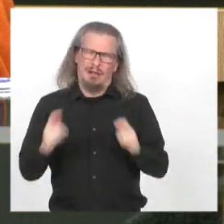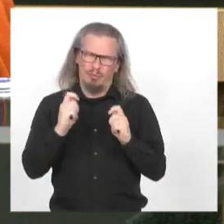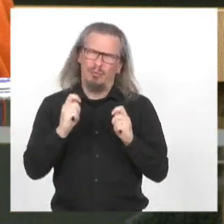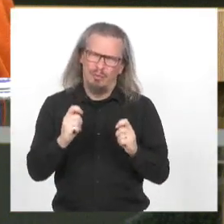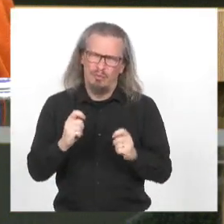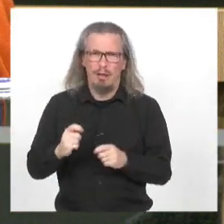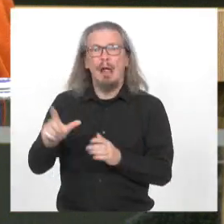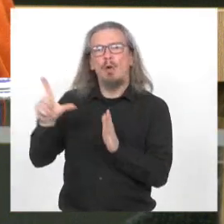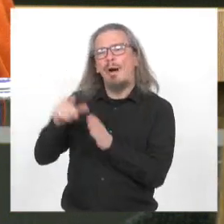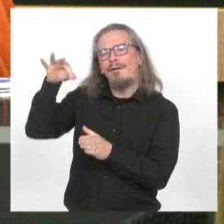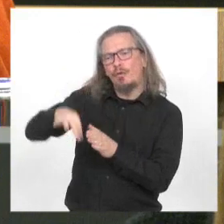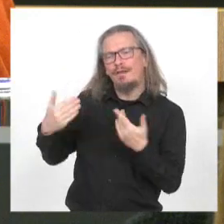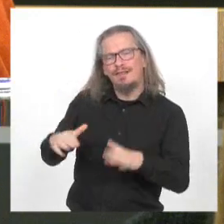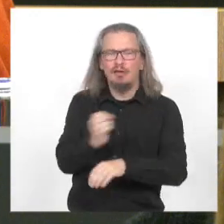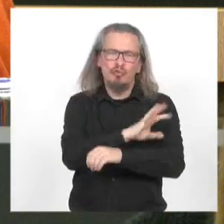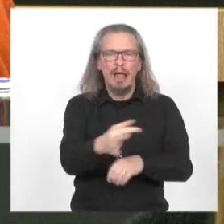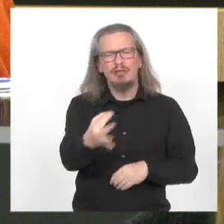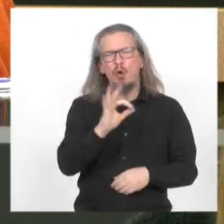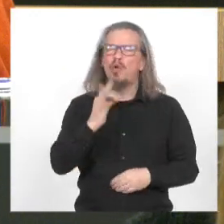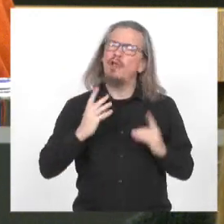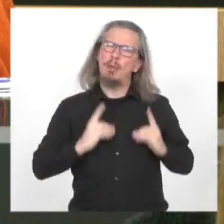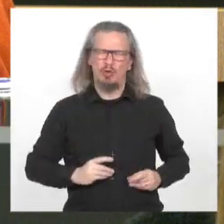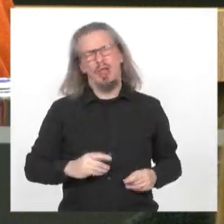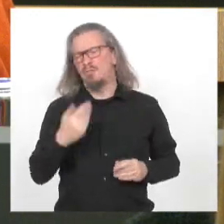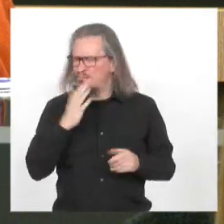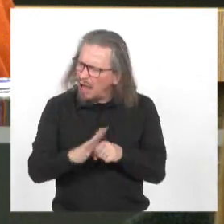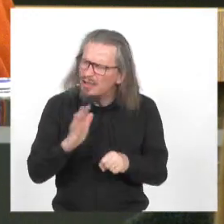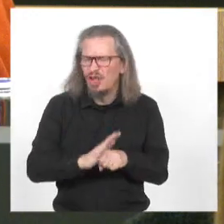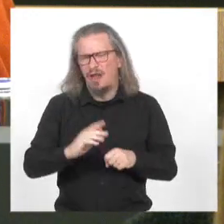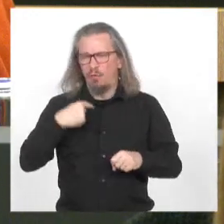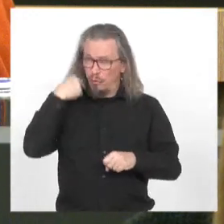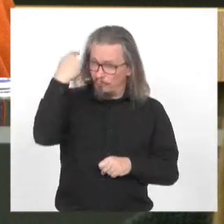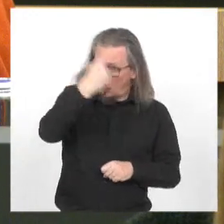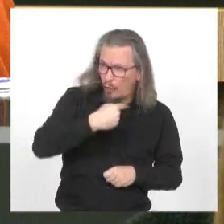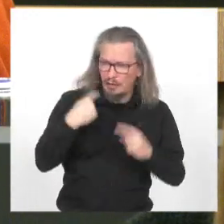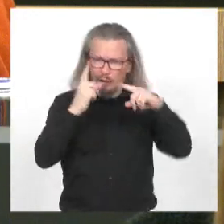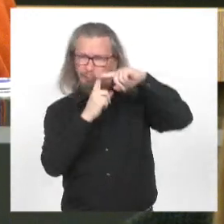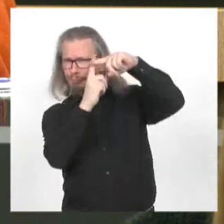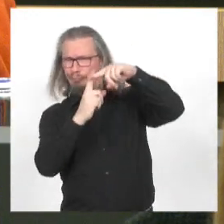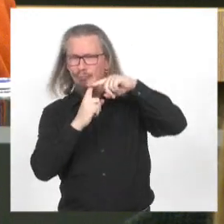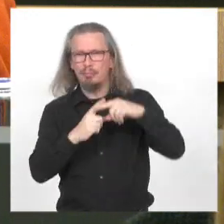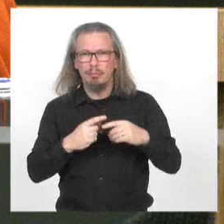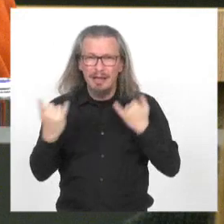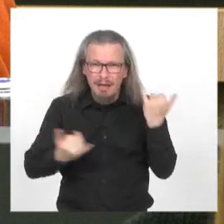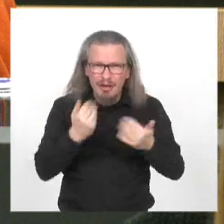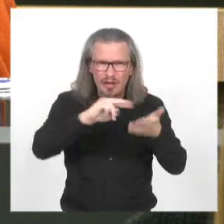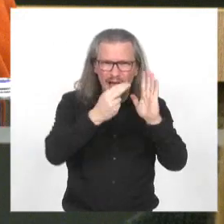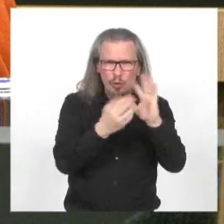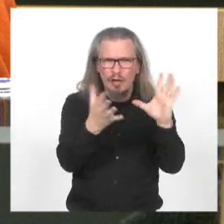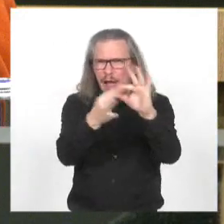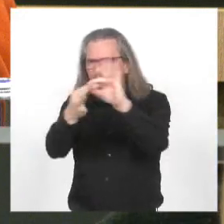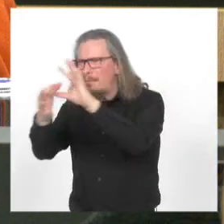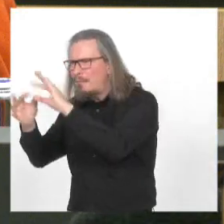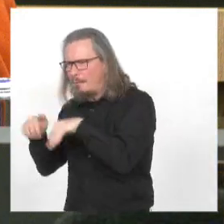cette loi votée, on pouvait lire dans la presse que certains députés voulaient aller plus loin sur la reconnaissance faciale. Demain, il suffira de coupler ces technologies avec divers fichiers